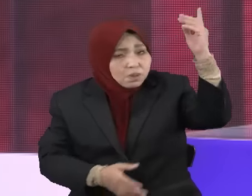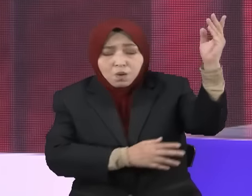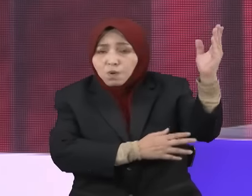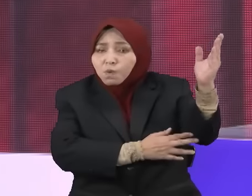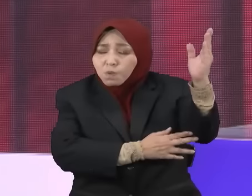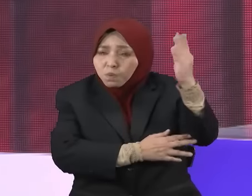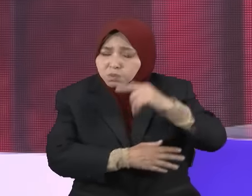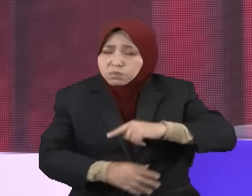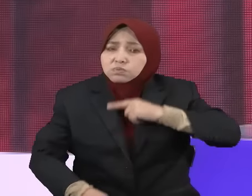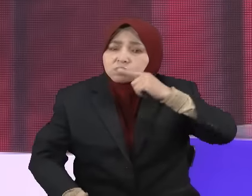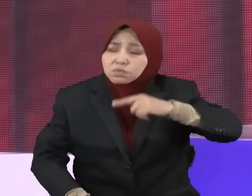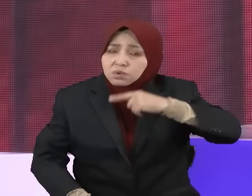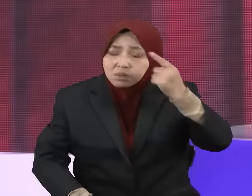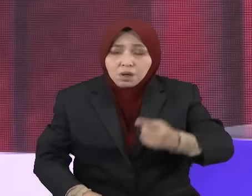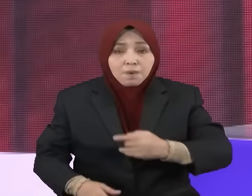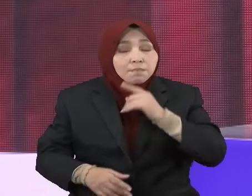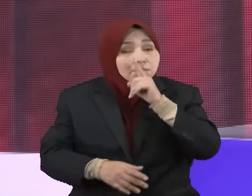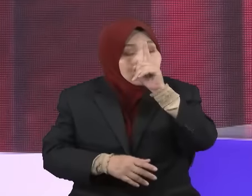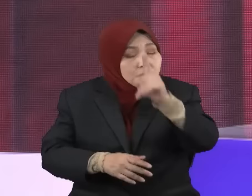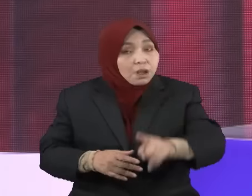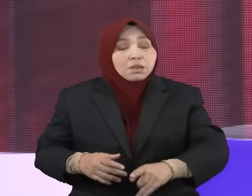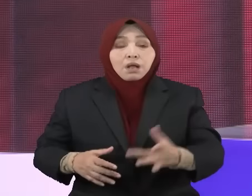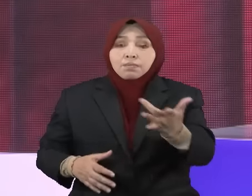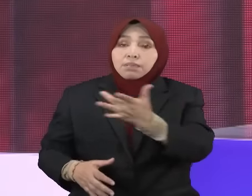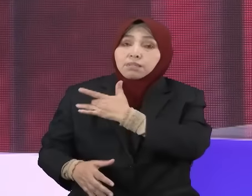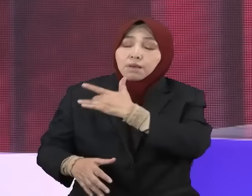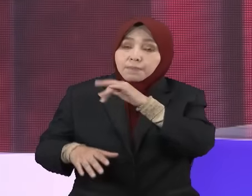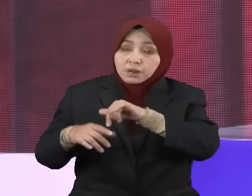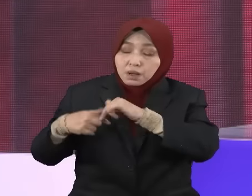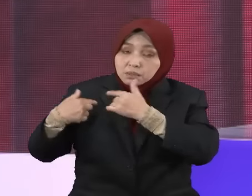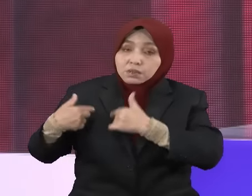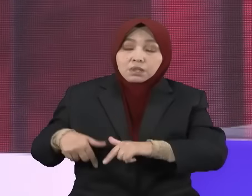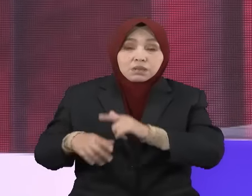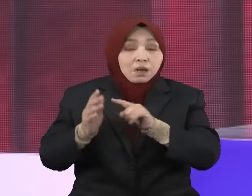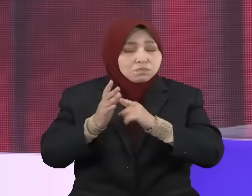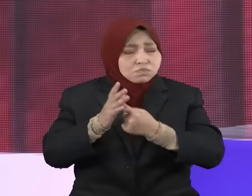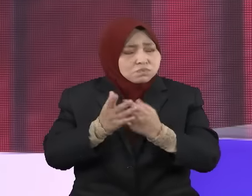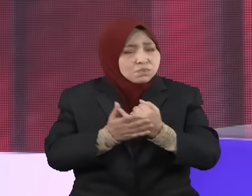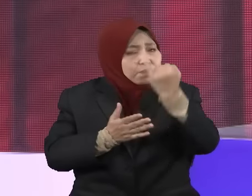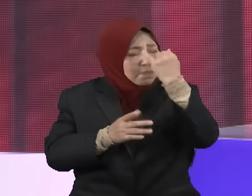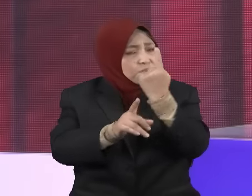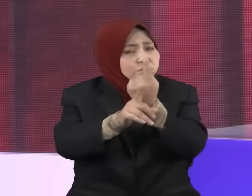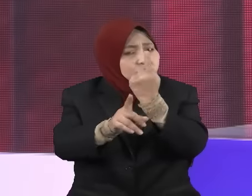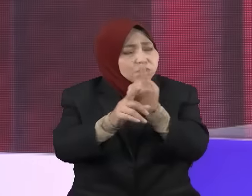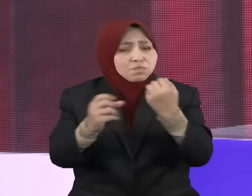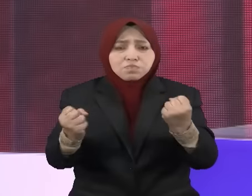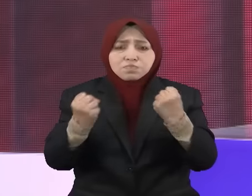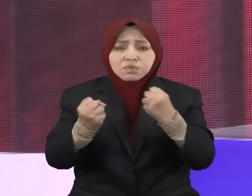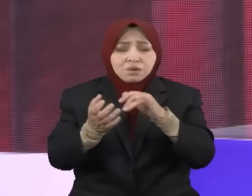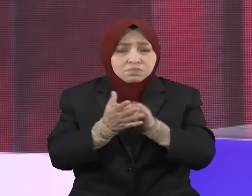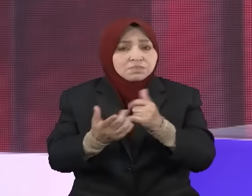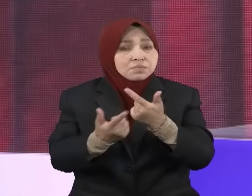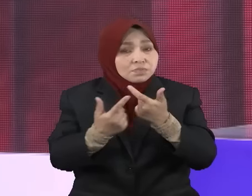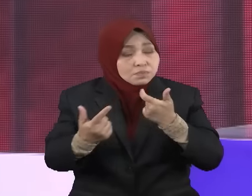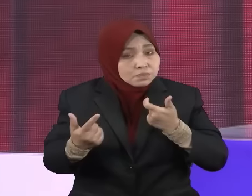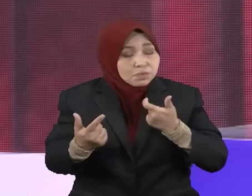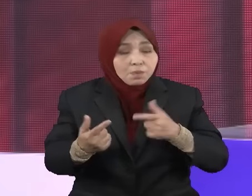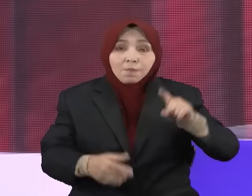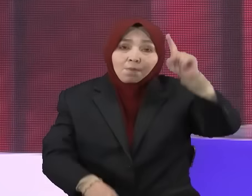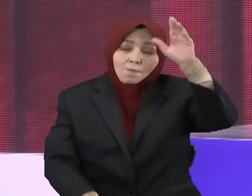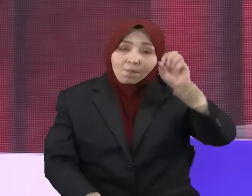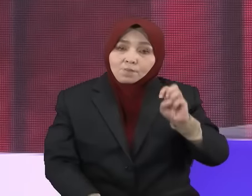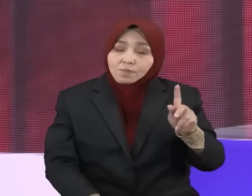benar, hujah yang memberi kesan kepada hati, dan punca ilmu yang benar-benar kuat itu adalah daripada Allah